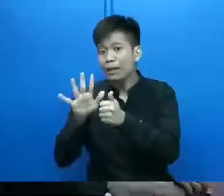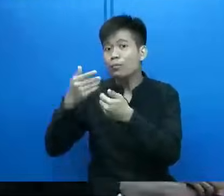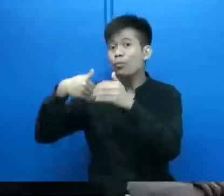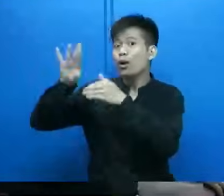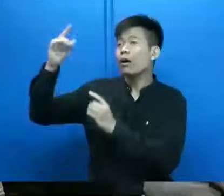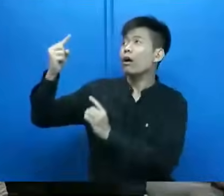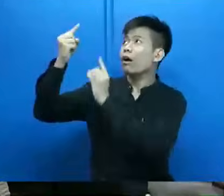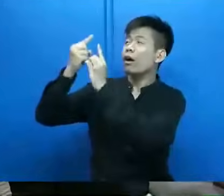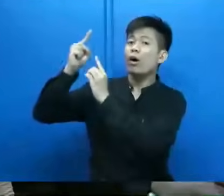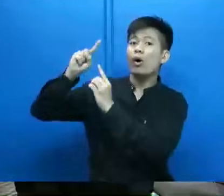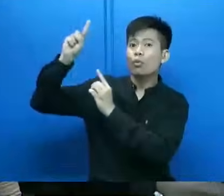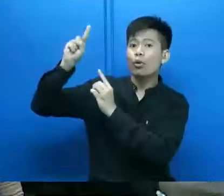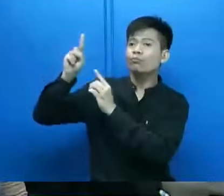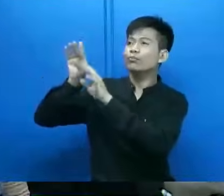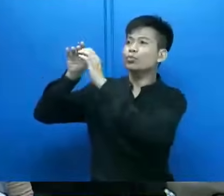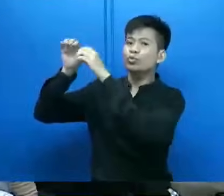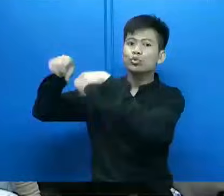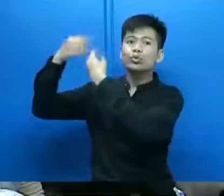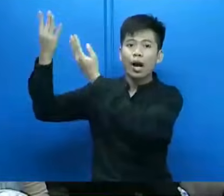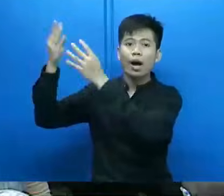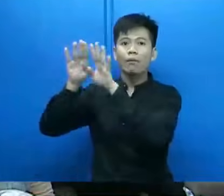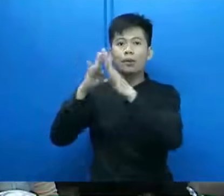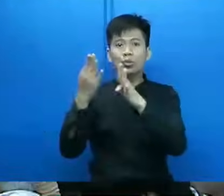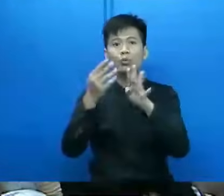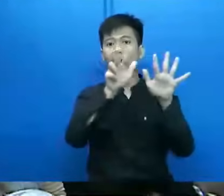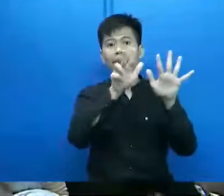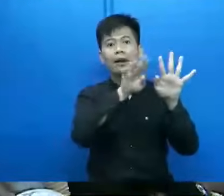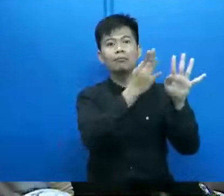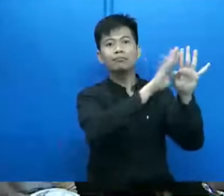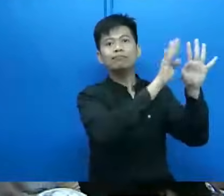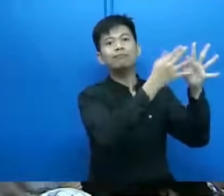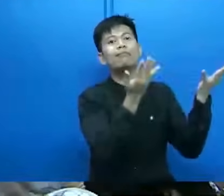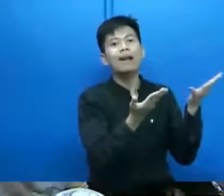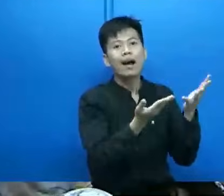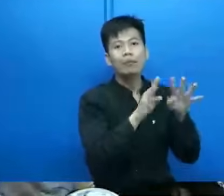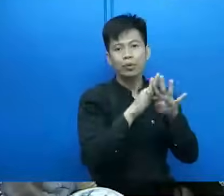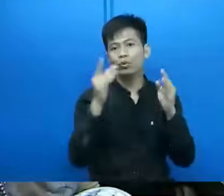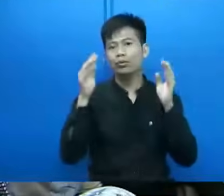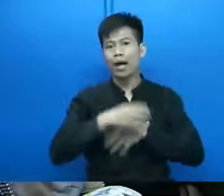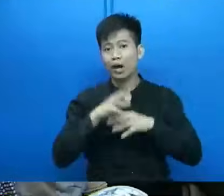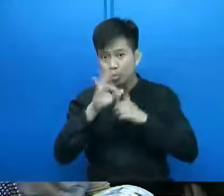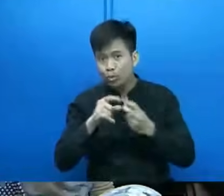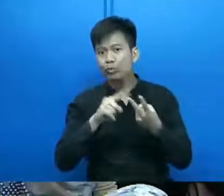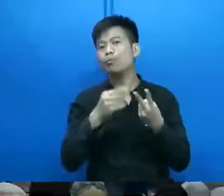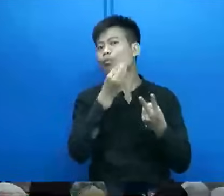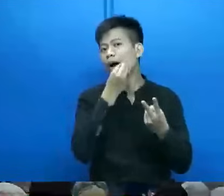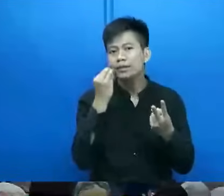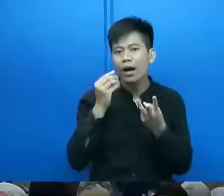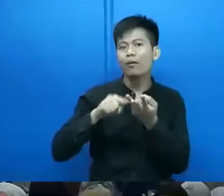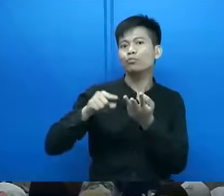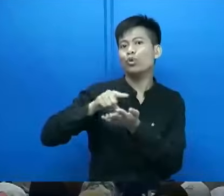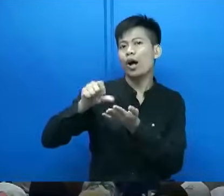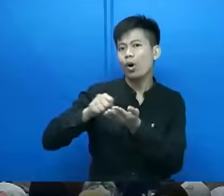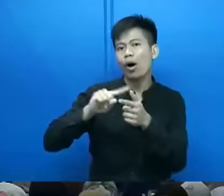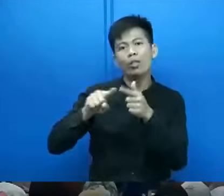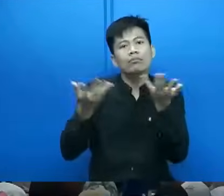pintu surga mana dari 8 pintu itu yang akan antum masuki? Apakah pintu tahajud, pintu puasa, pintu sedekah, atau ada orang yang kata